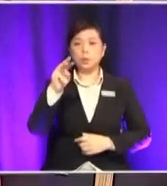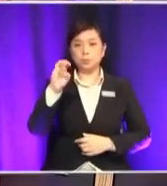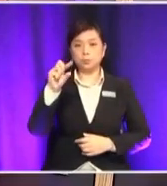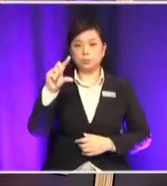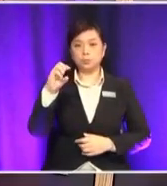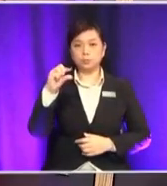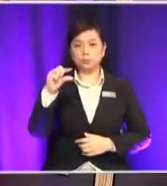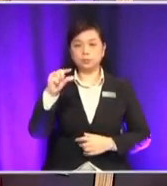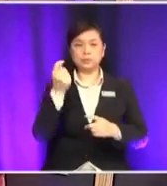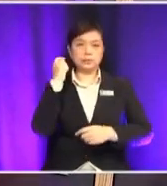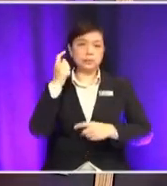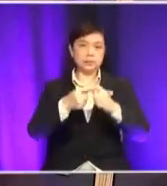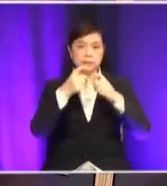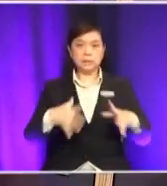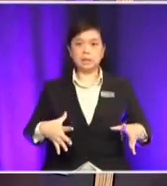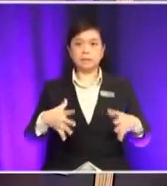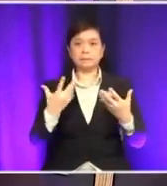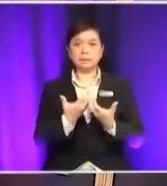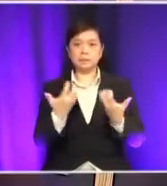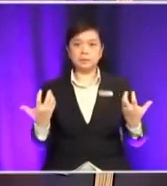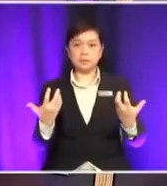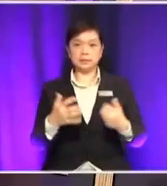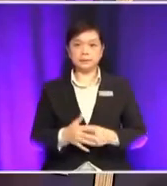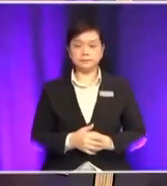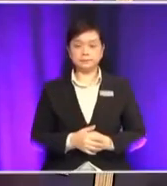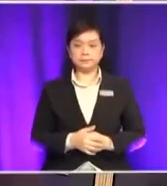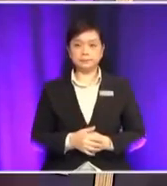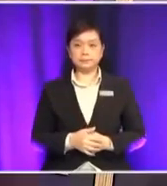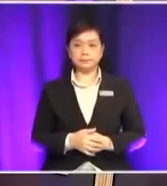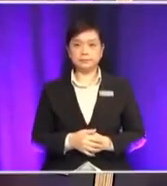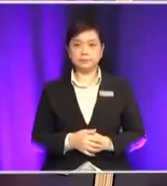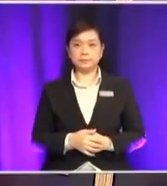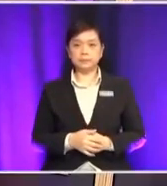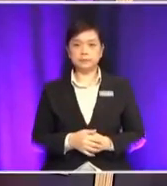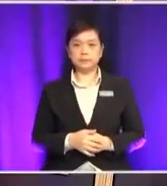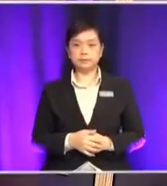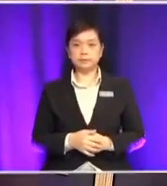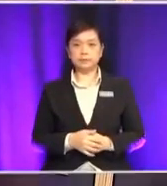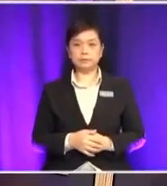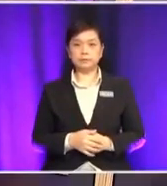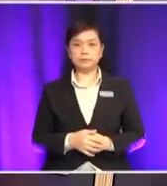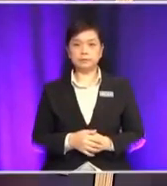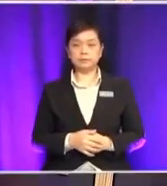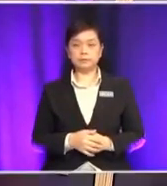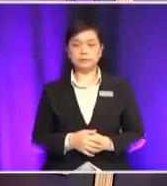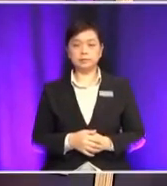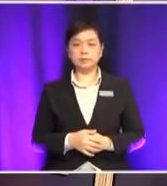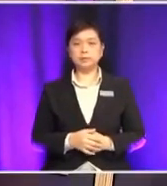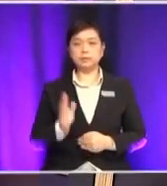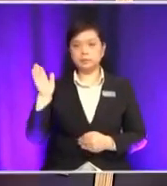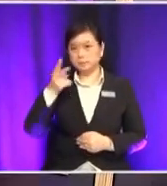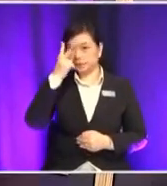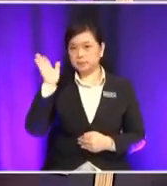dia sudah berpisah karena yang di sana yang paling atas kerja Inggris asu yang sini akan menjadi satu sel yang lain